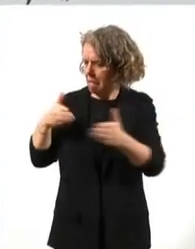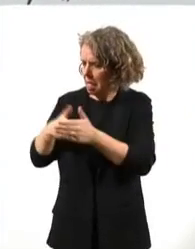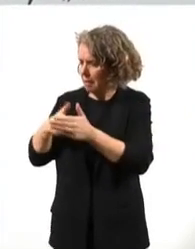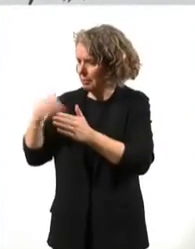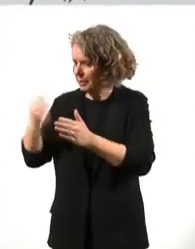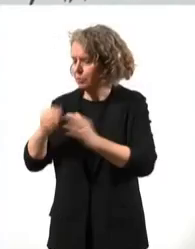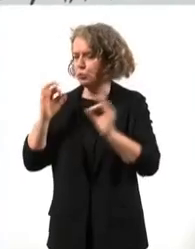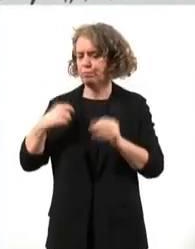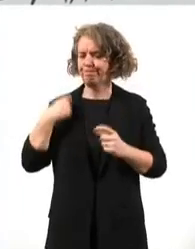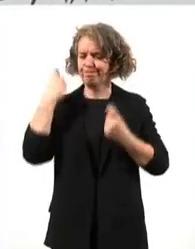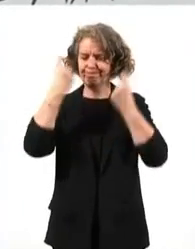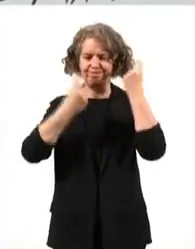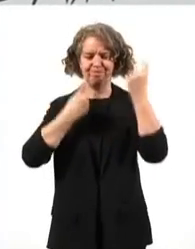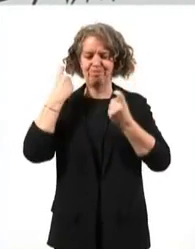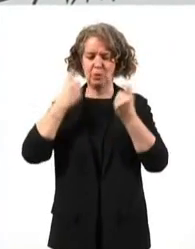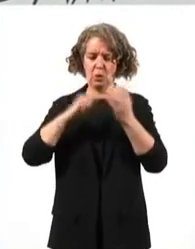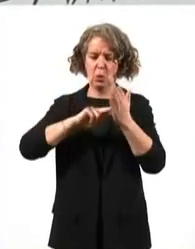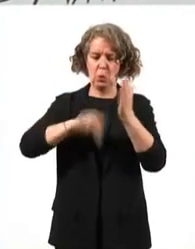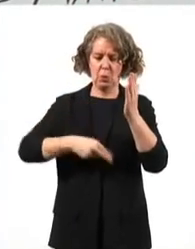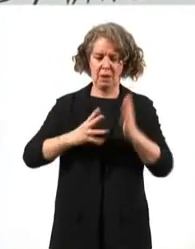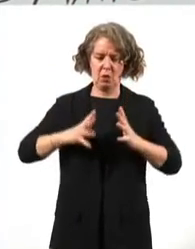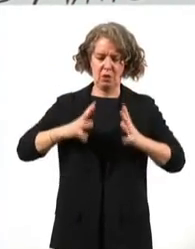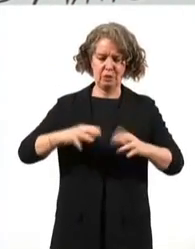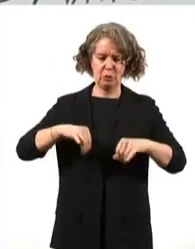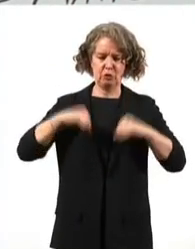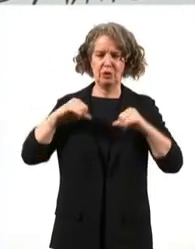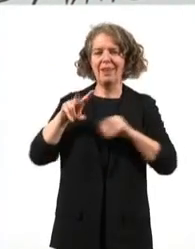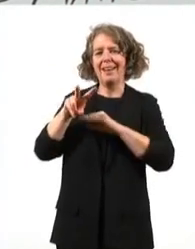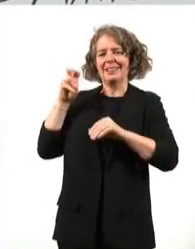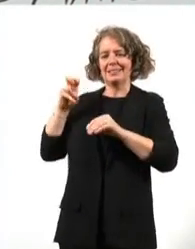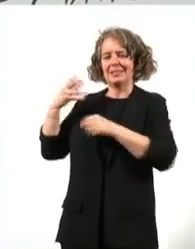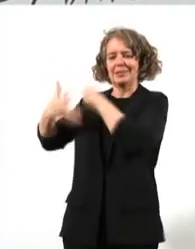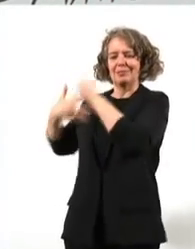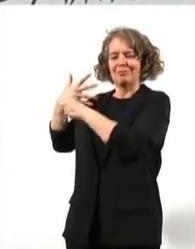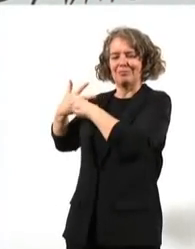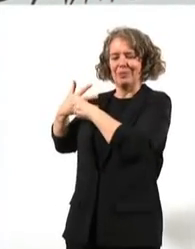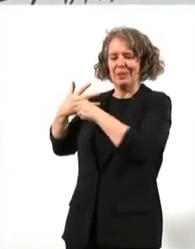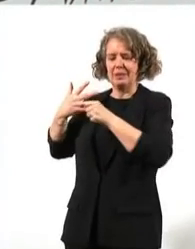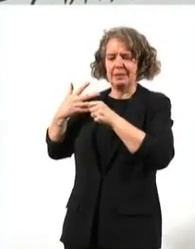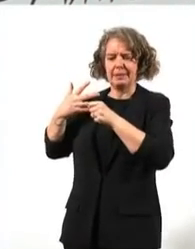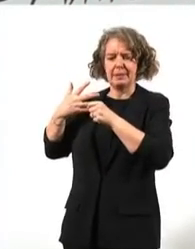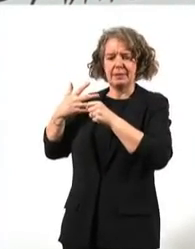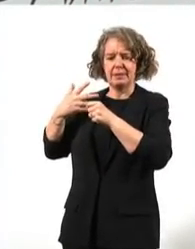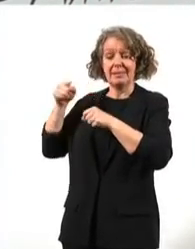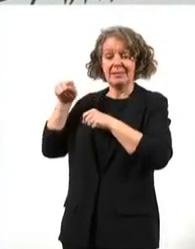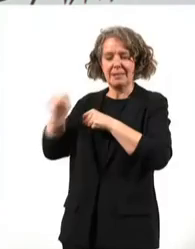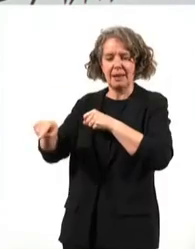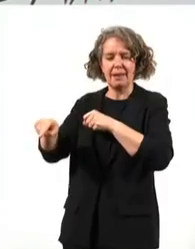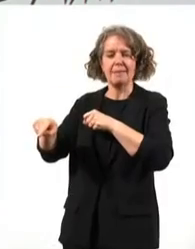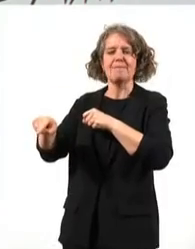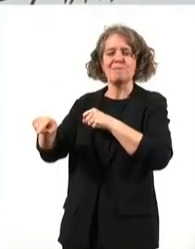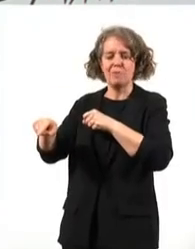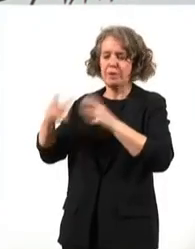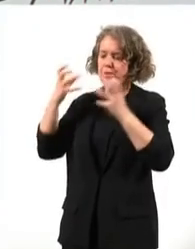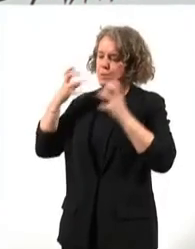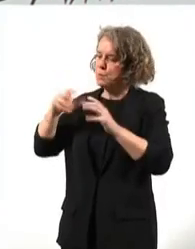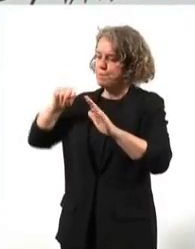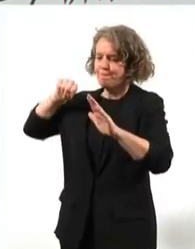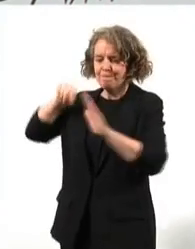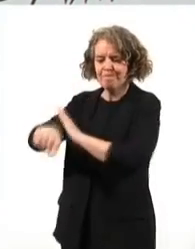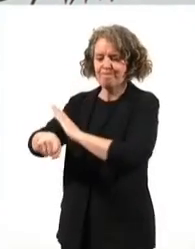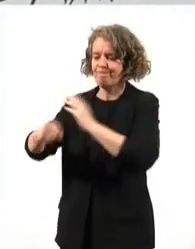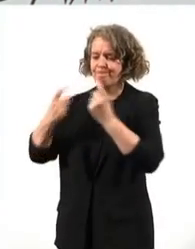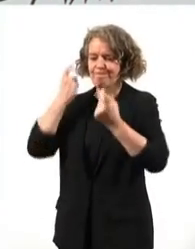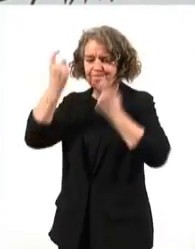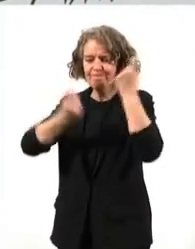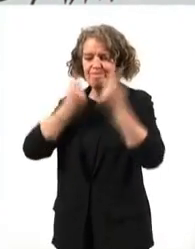contrat d'engagement jeune, dans le précédent quinquennat, on s'était dit que c'était quelque chose qu'on voulait vraiment creuser. Je crois que